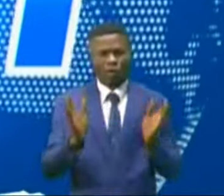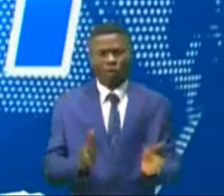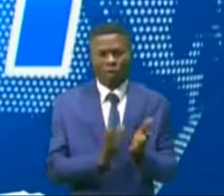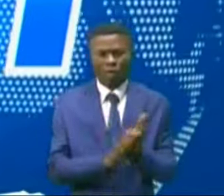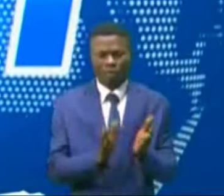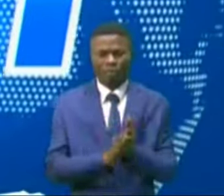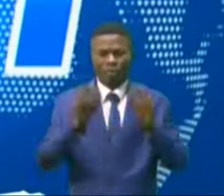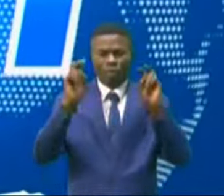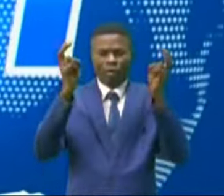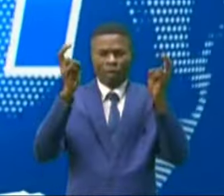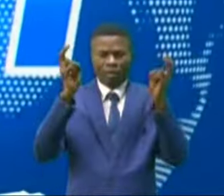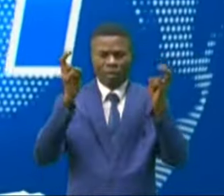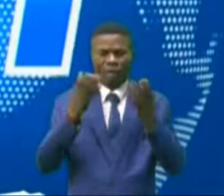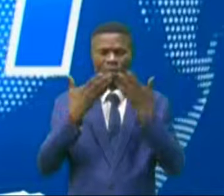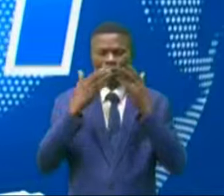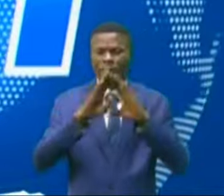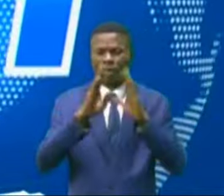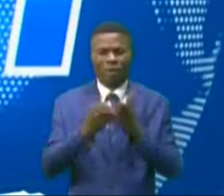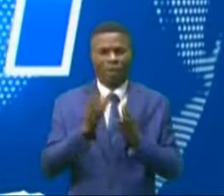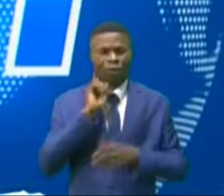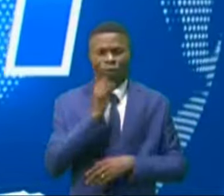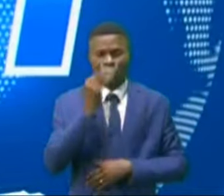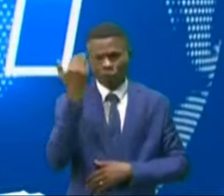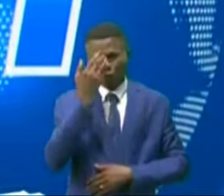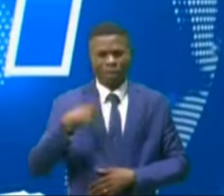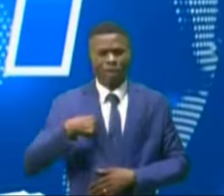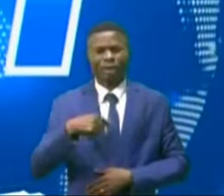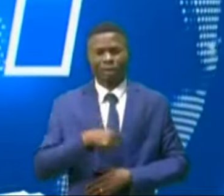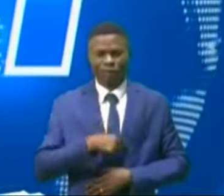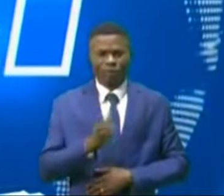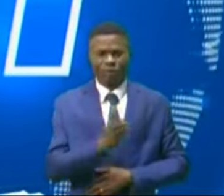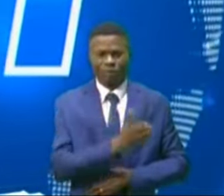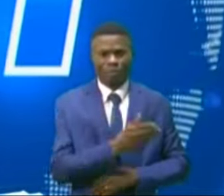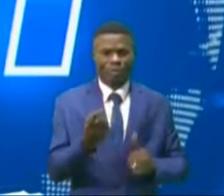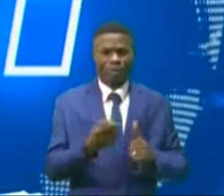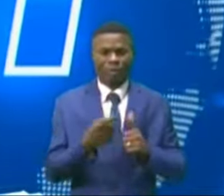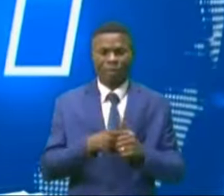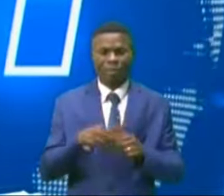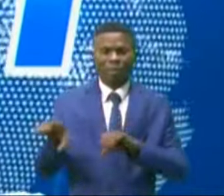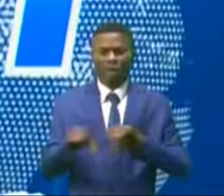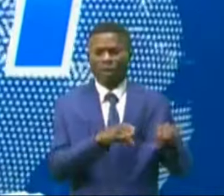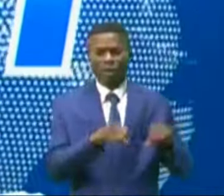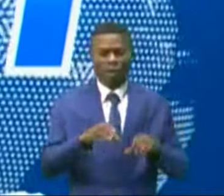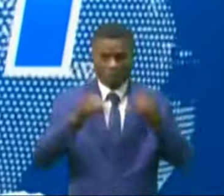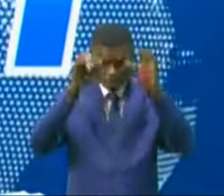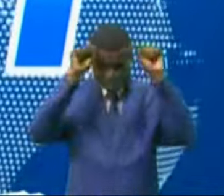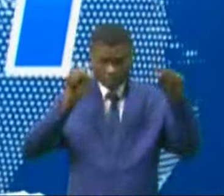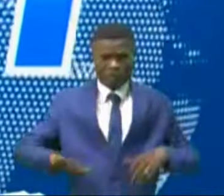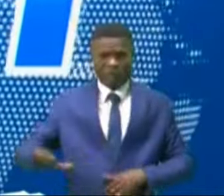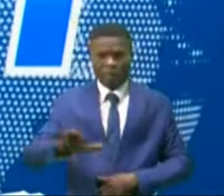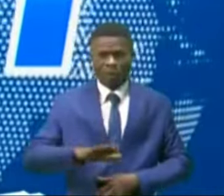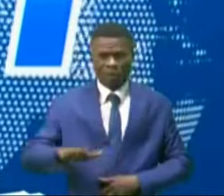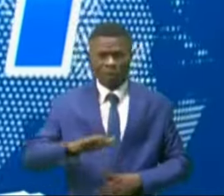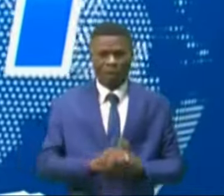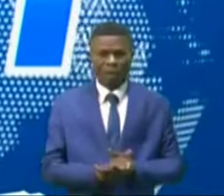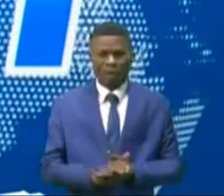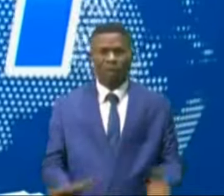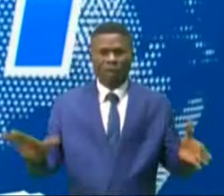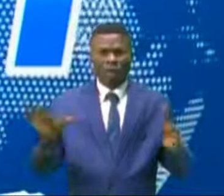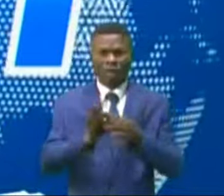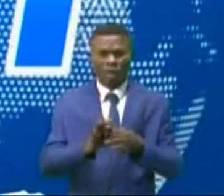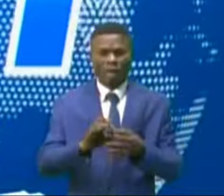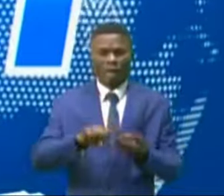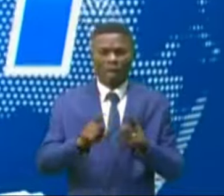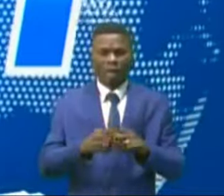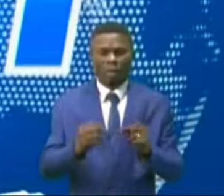fois de plus, bonsoir et merci d'être avec nous. Tout d'abord, les activités du président de la République, la redynamisation